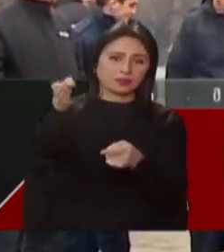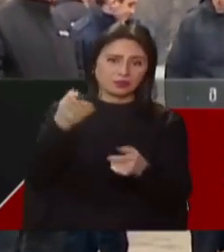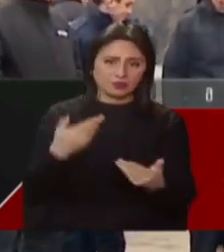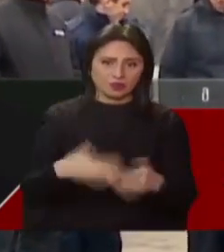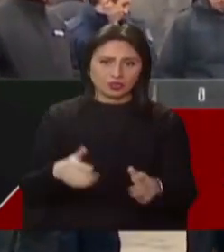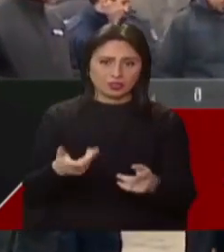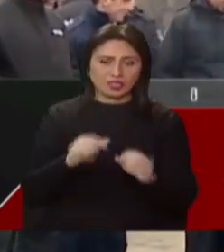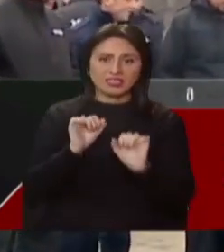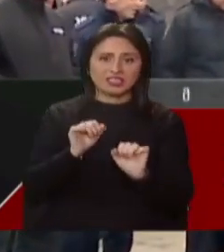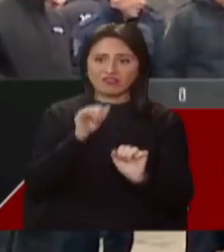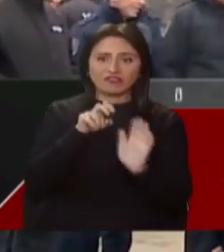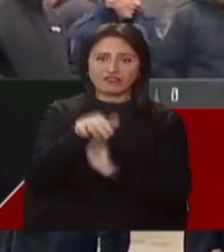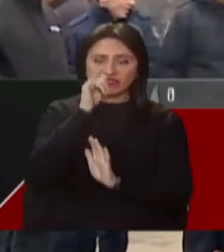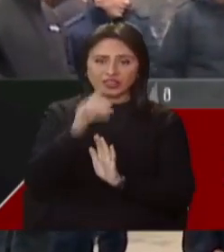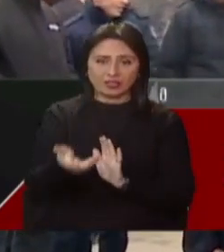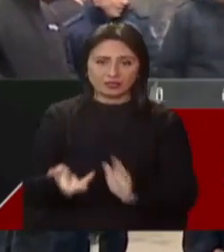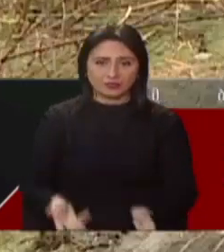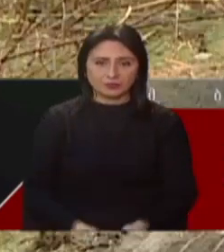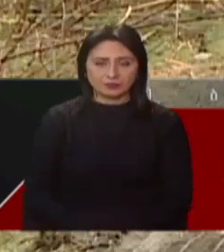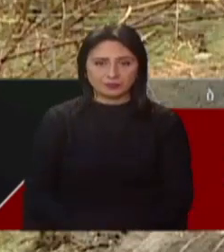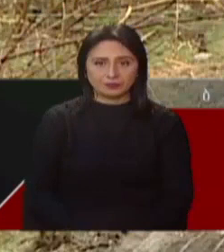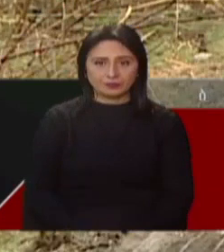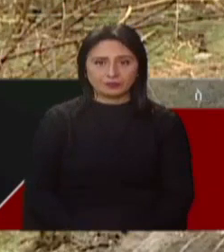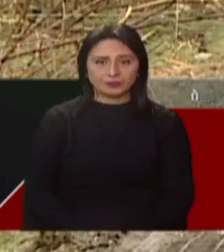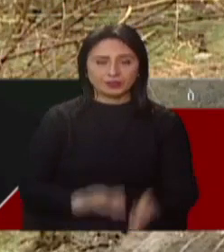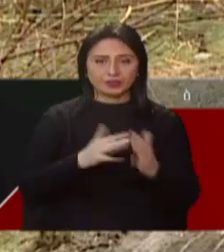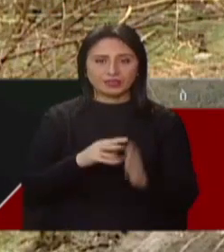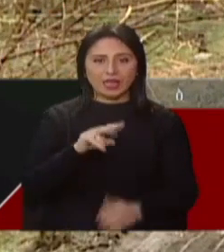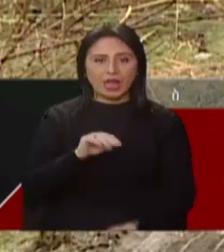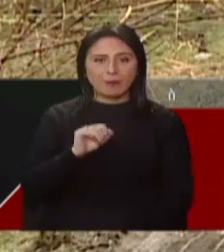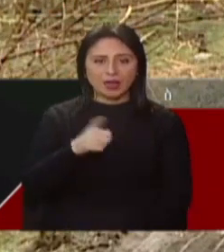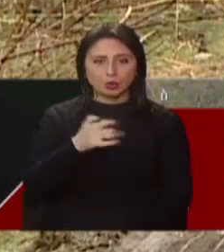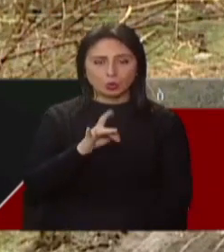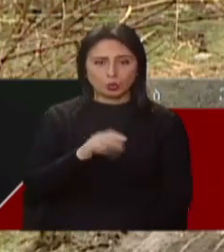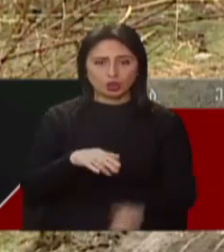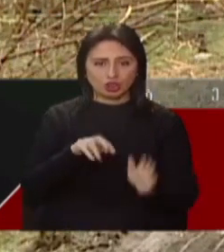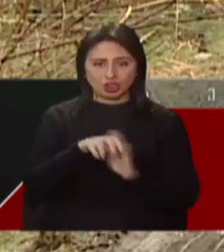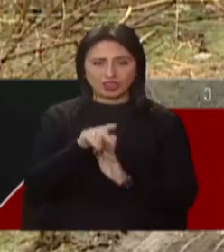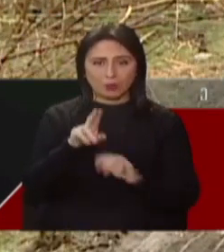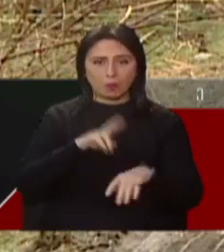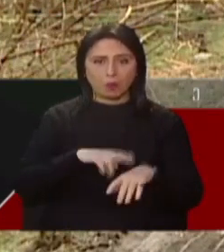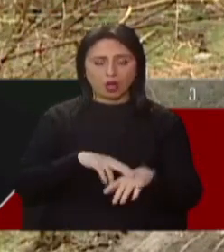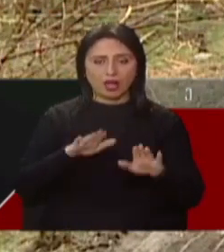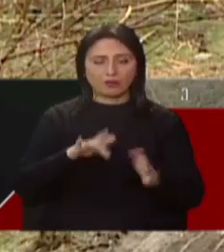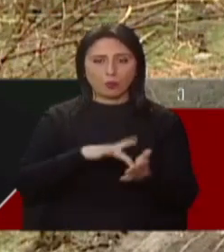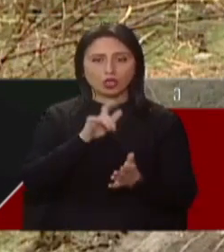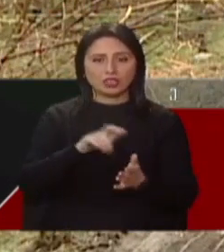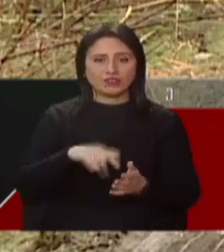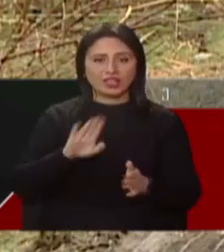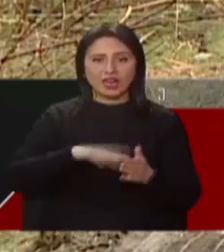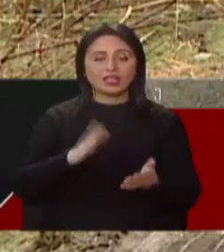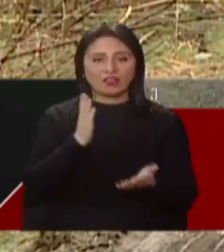სხვა ისე იცავს, რომ ვერ არ გაგაჭაჭანებენ შინ. Sopel Lapanquris შესასვლელთან პოლიციისა და ადგილობრივი მოსახლეობის